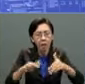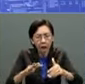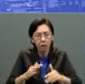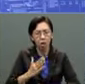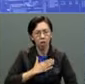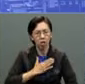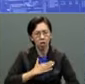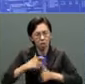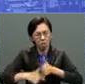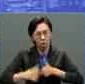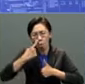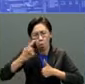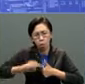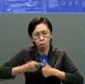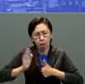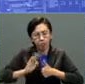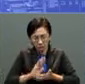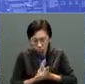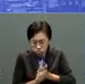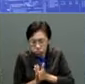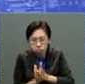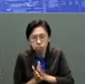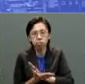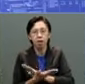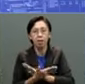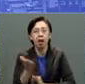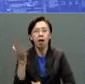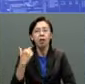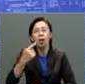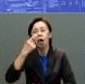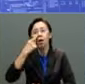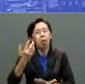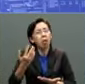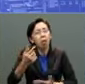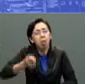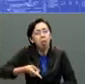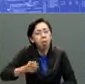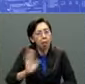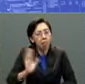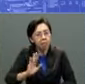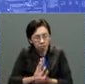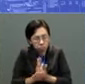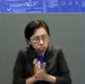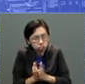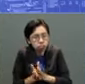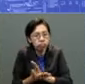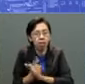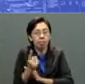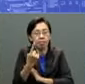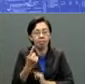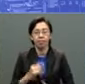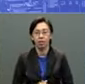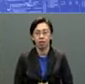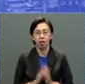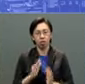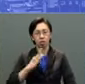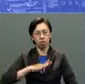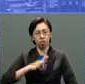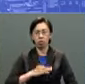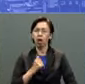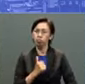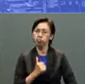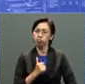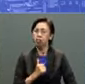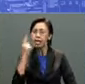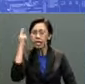จะต้องปรับเปลี่ยนพฤติกรรมหลังจากนี้เนี่ยพฤติกรรมที่เราเคยใช้ชีวิตเนี่ยจะปรับเปลี่ยนไปต้องยอมรับว่า1ฝ่ายก็มองว่าเป็นเรื่องที่ดีแล้